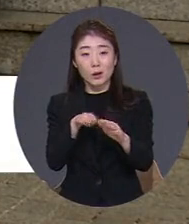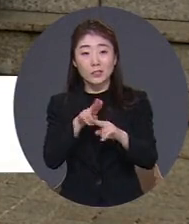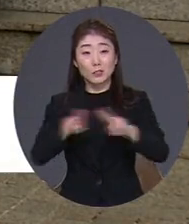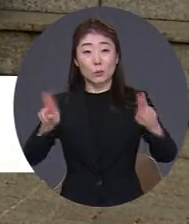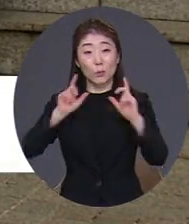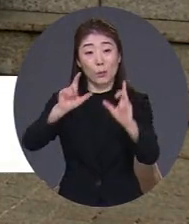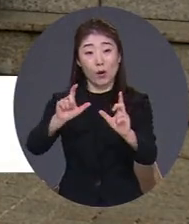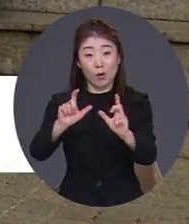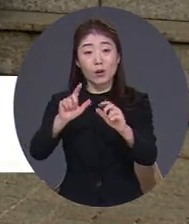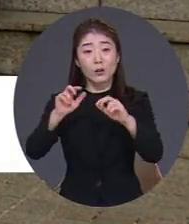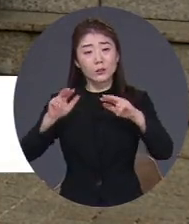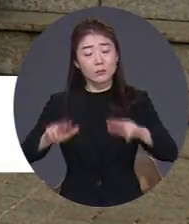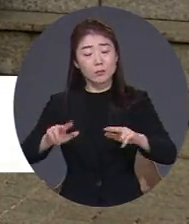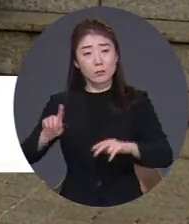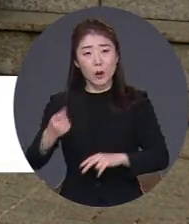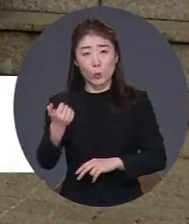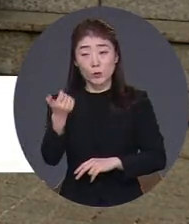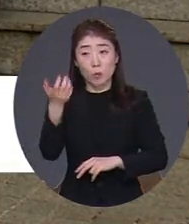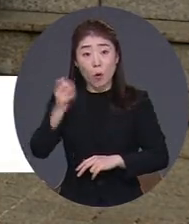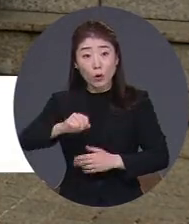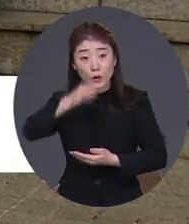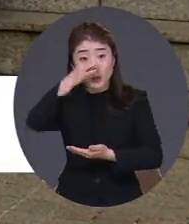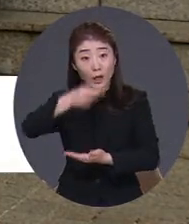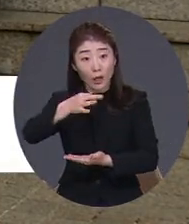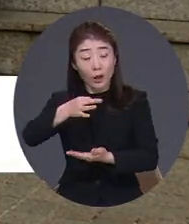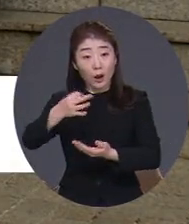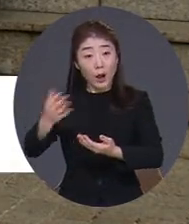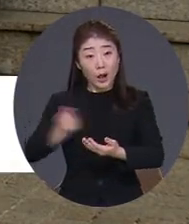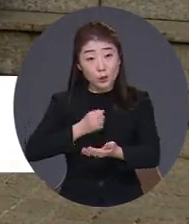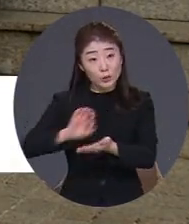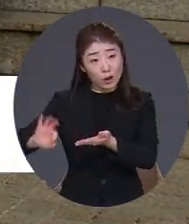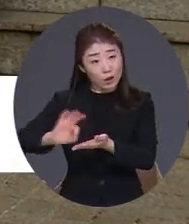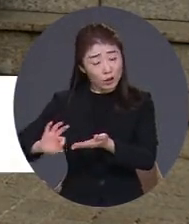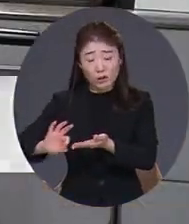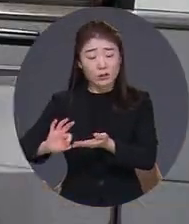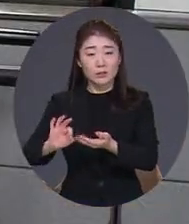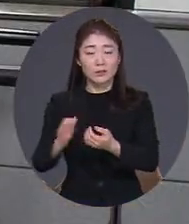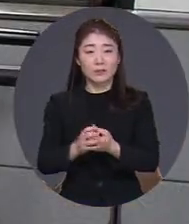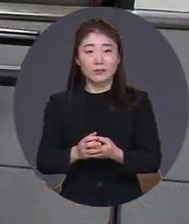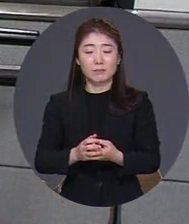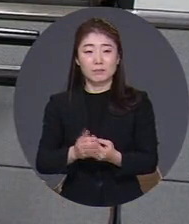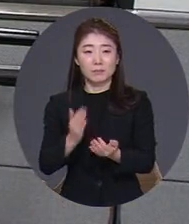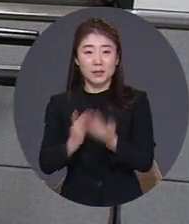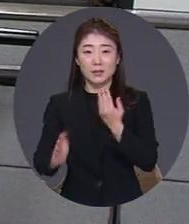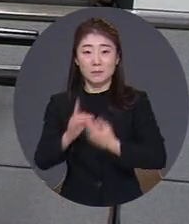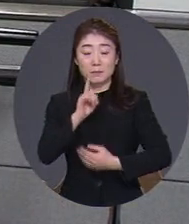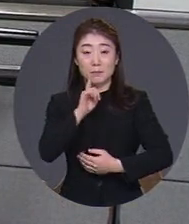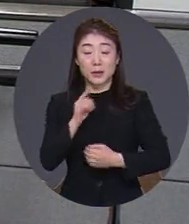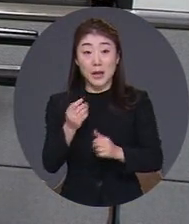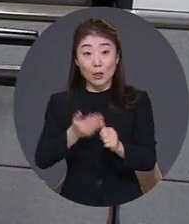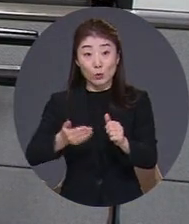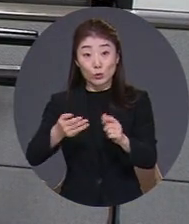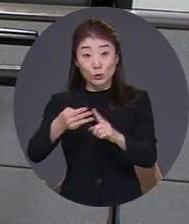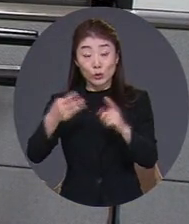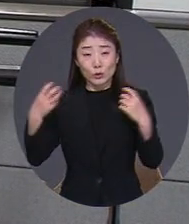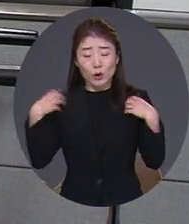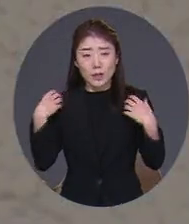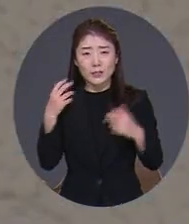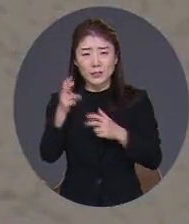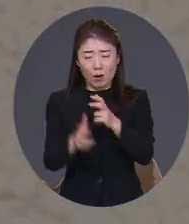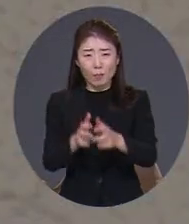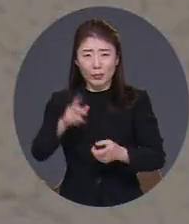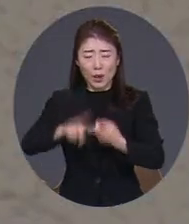원의 돈으로 그 사업을 추진하겠다는 의지를 모르겠습니다. 당장 백지화돼야 된다고 생각합니다. 하지만 하동군의 사업 강행